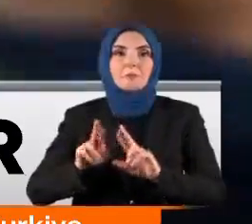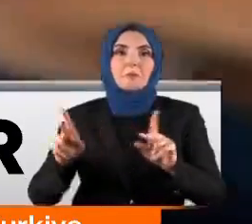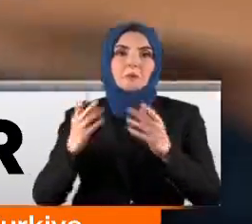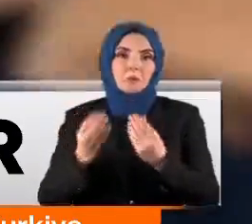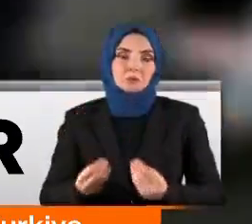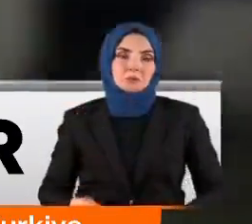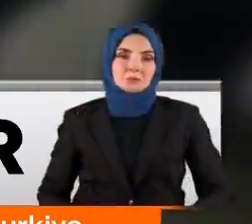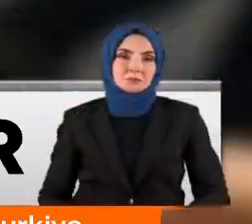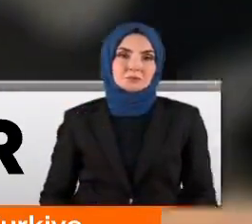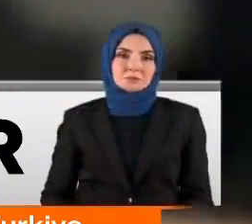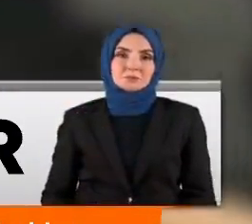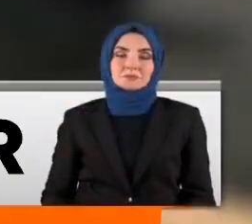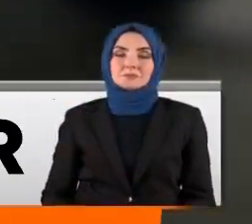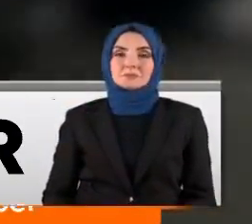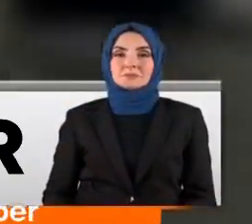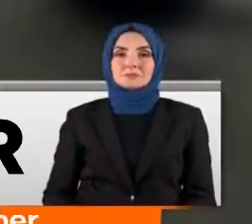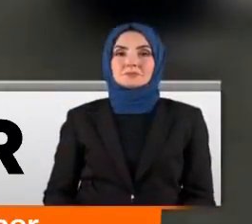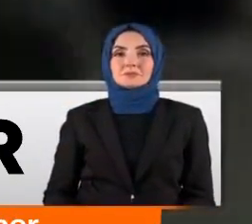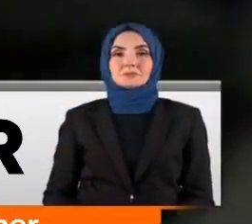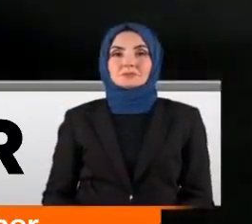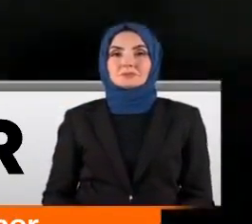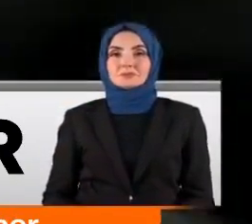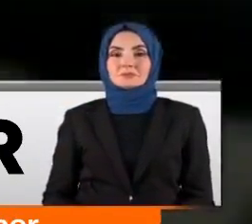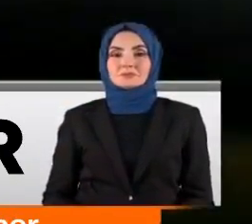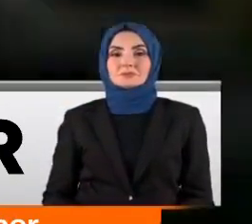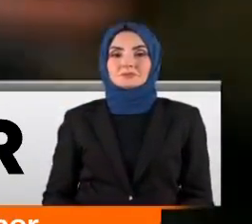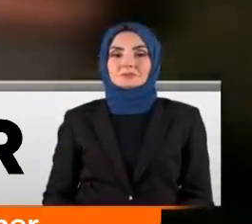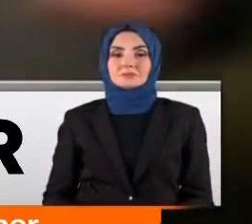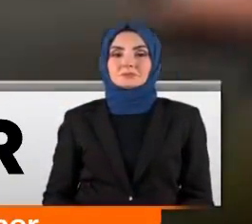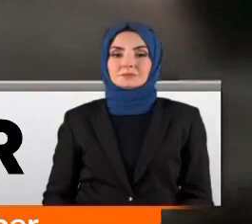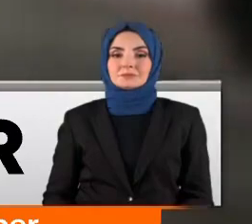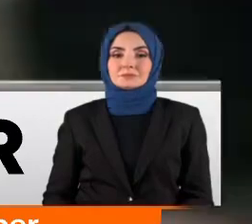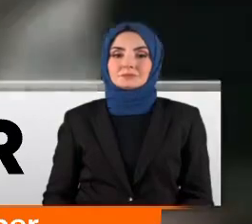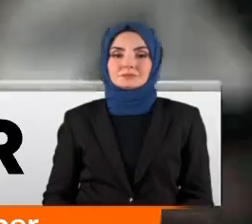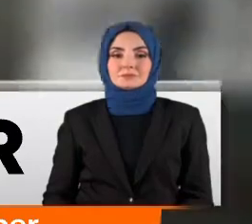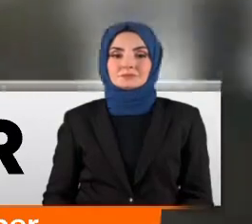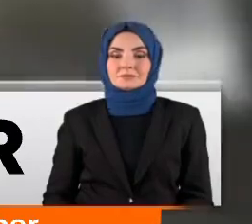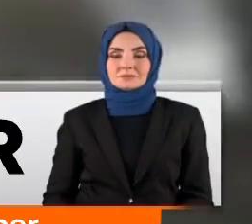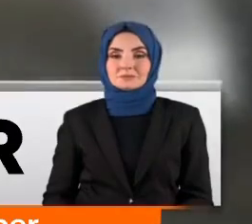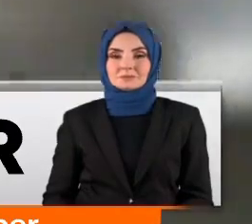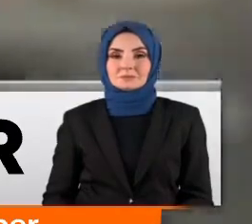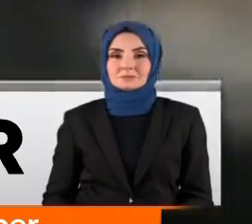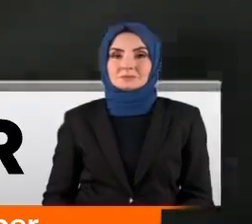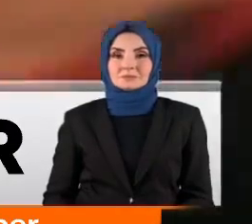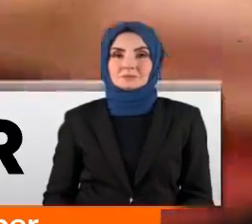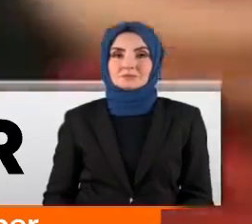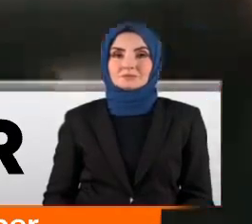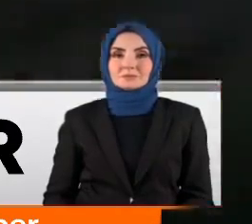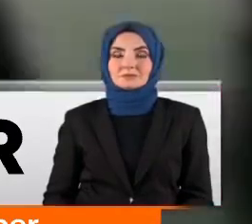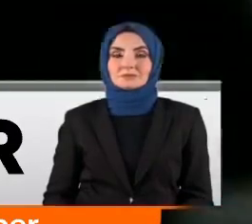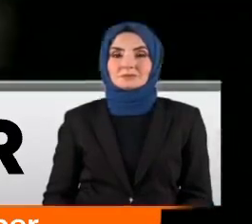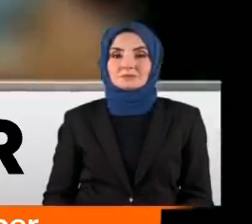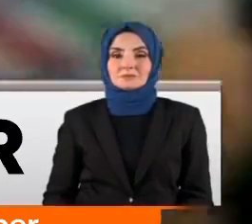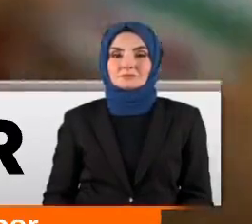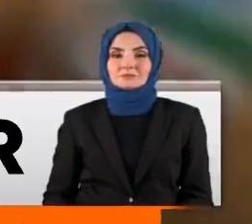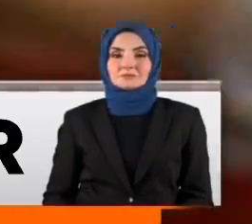patladı bakın Ne oldu böyle bahane bıraktı bizi yollarda mantı oldu şoför yok Araç yok diyor bu kadar